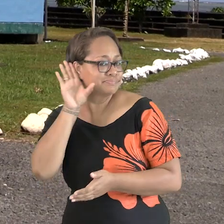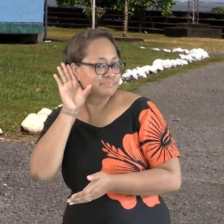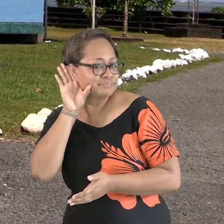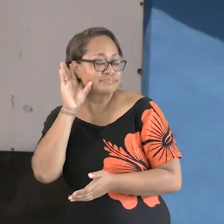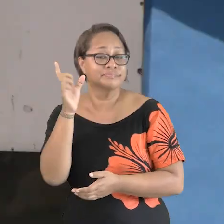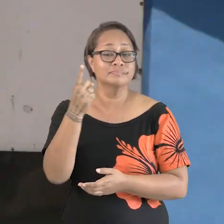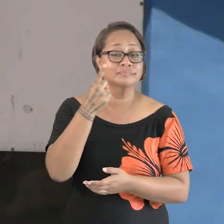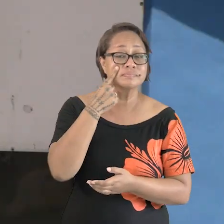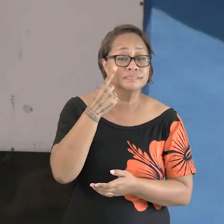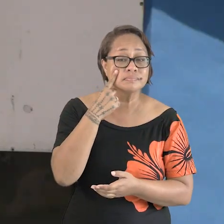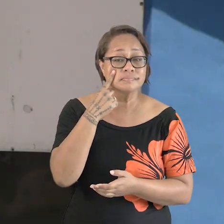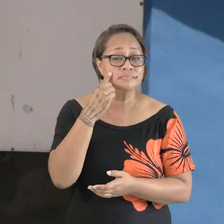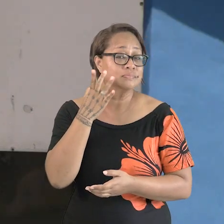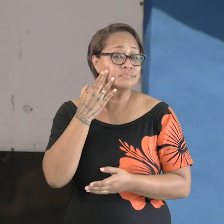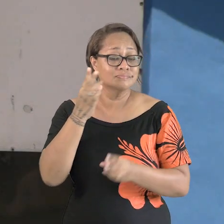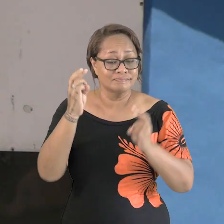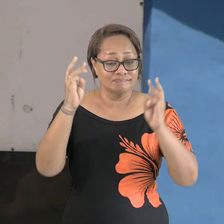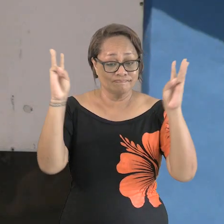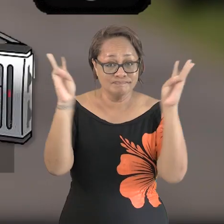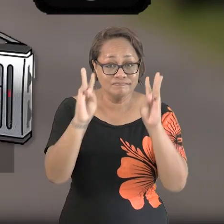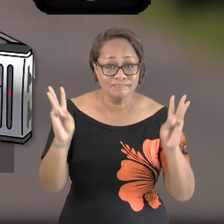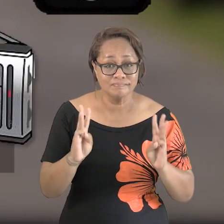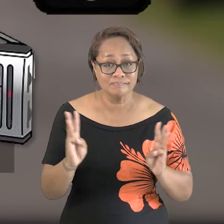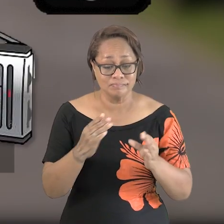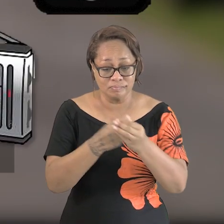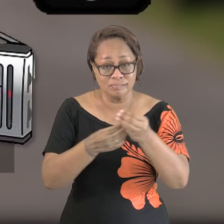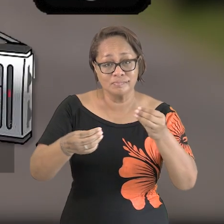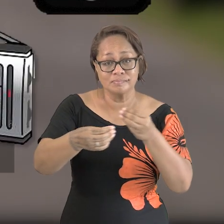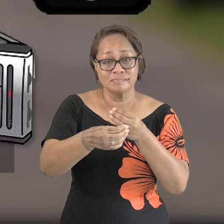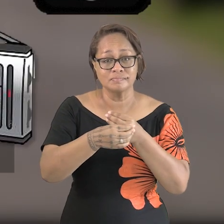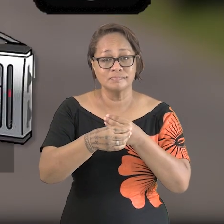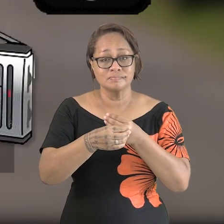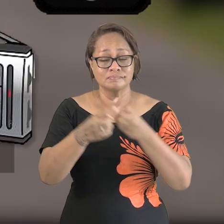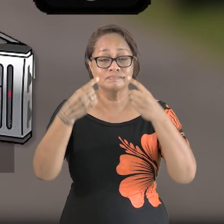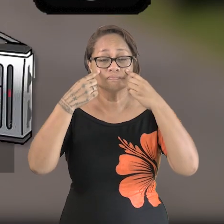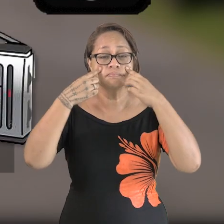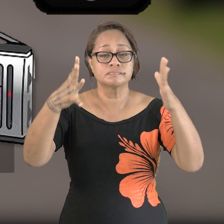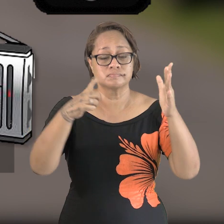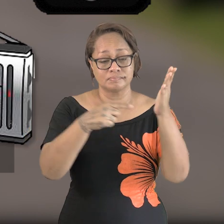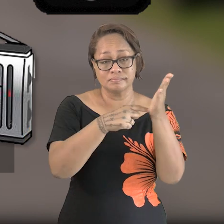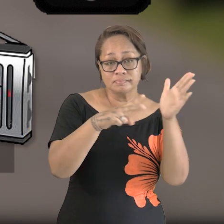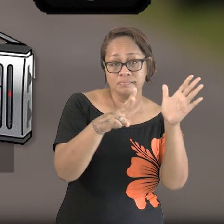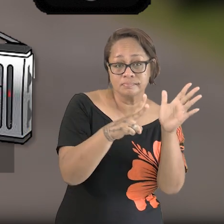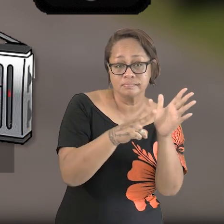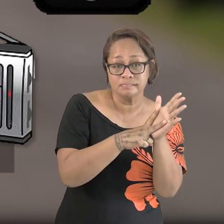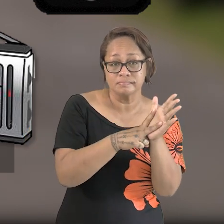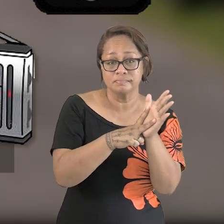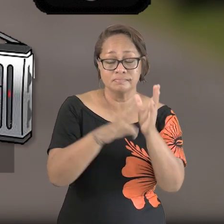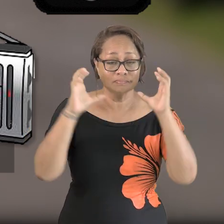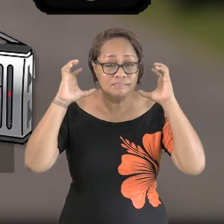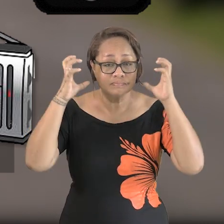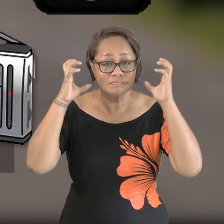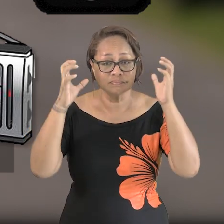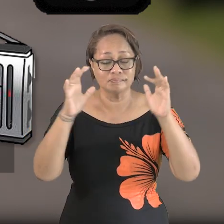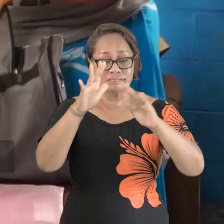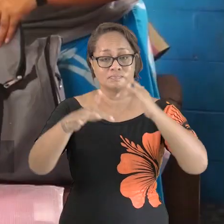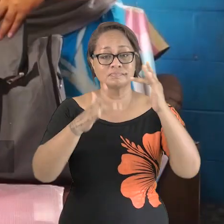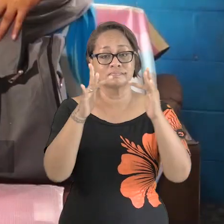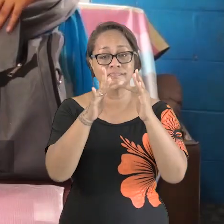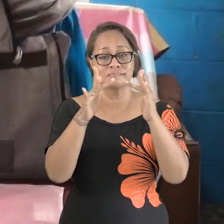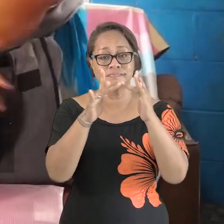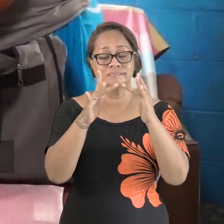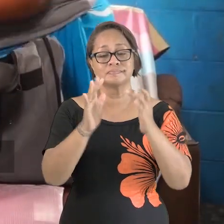tulap ta inga i faa iloa maya le official ba ai tawo I lungo li telebise, li tio, faapea upenga ta faa ilange